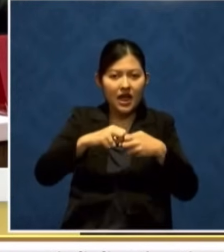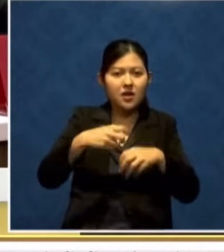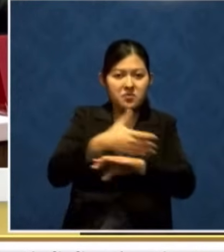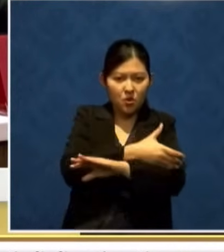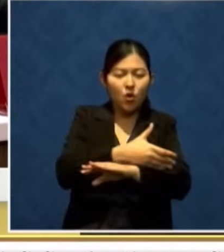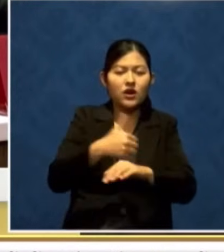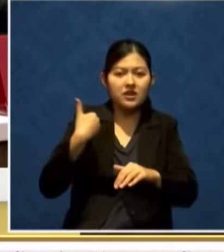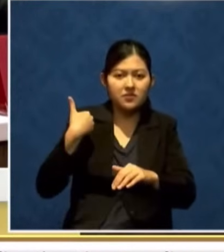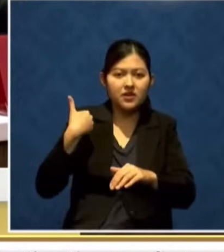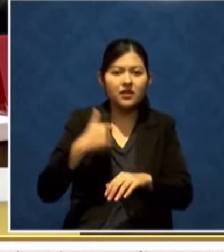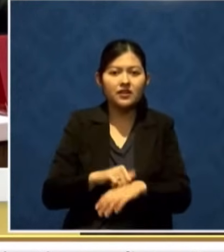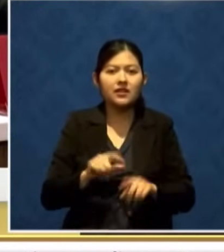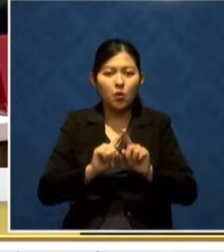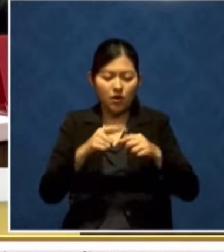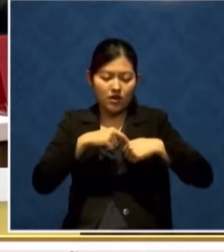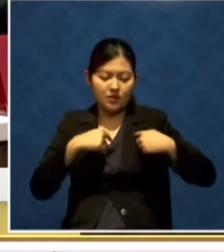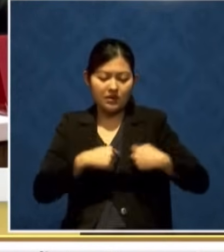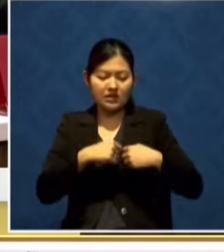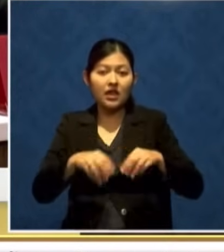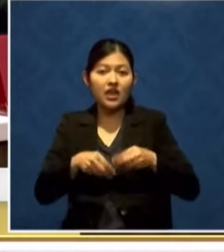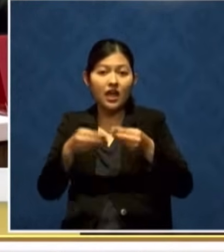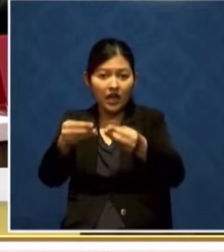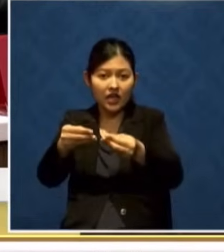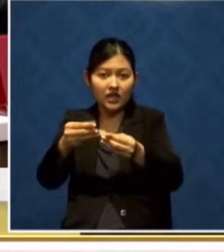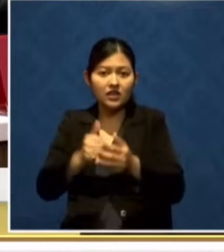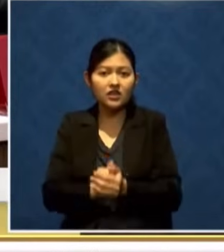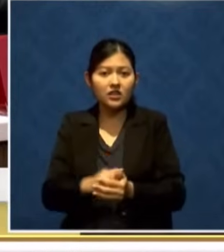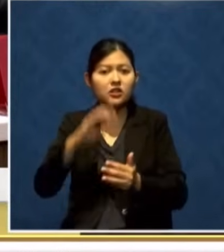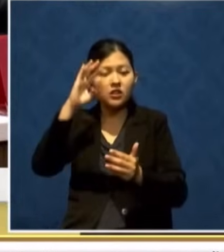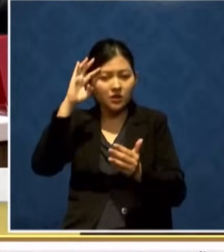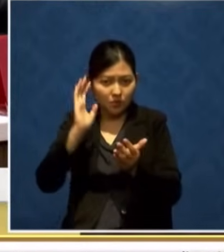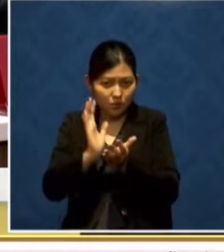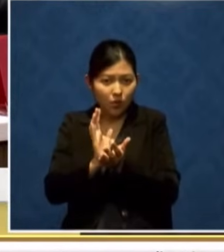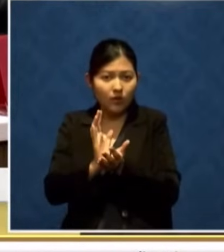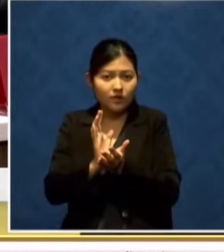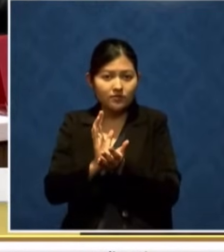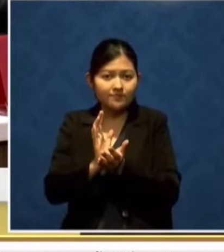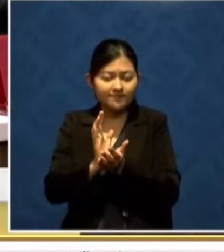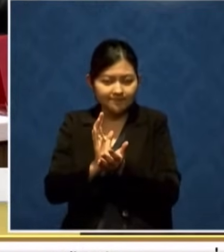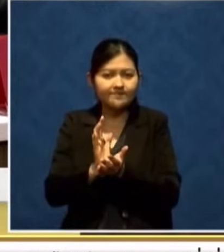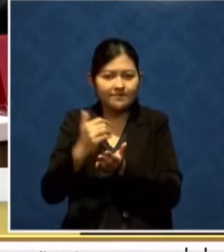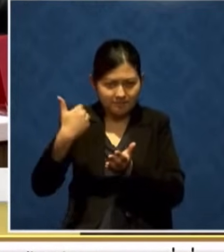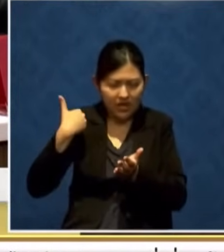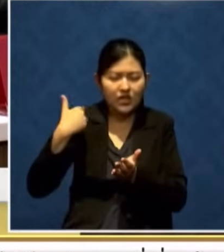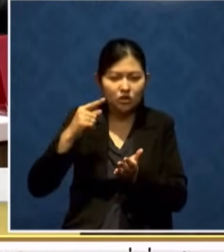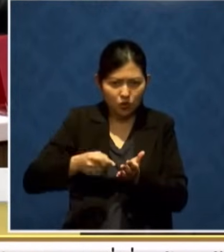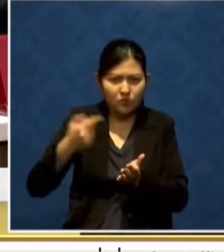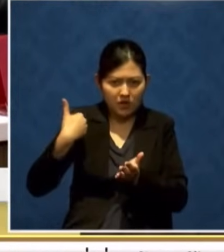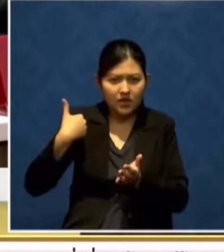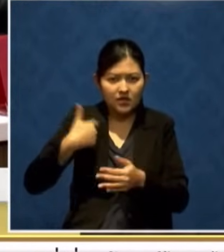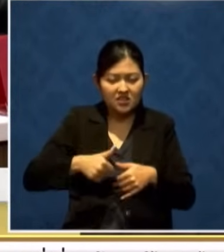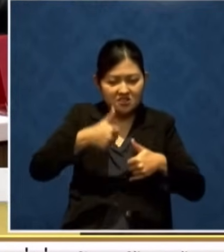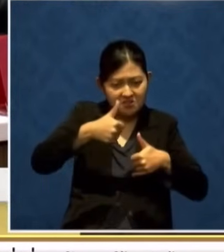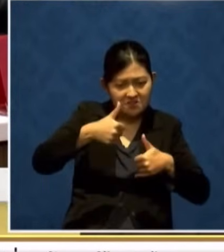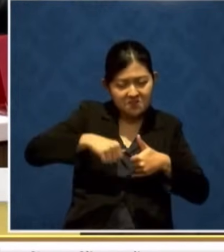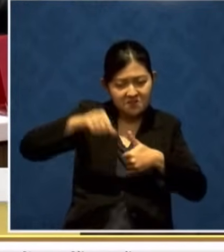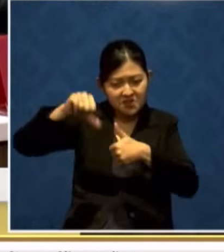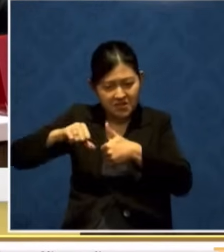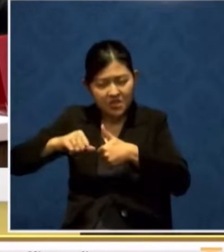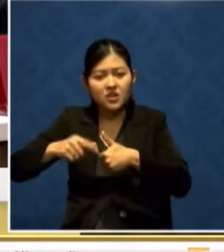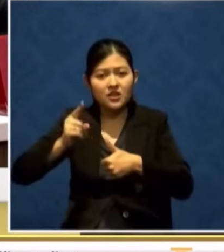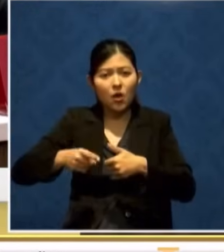จึงอยากให้กำลังใจนะครับตำรวจต้องมีดีช่วยยังไงตำรวจต้องมี